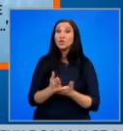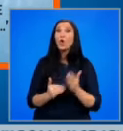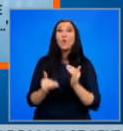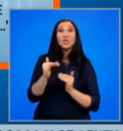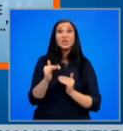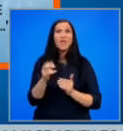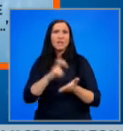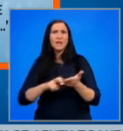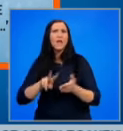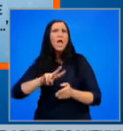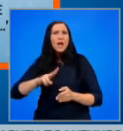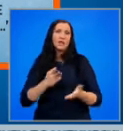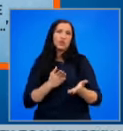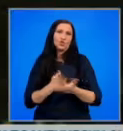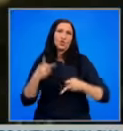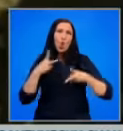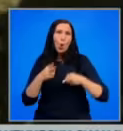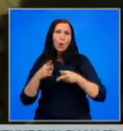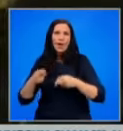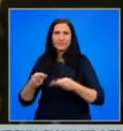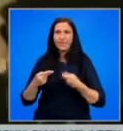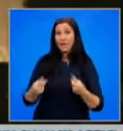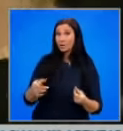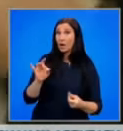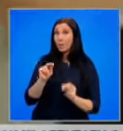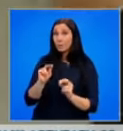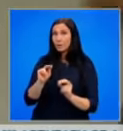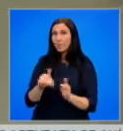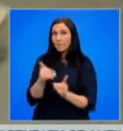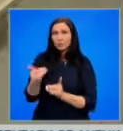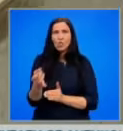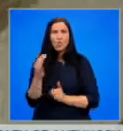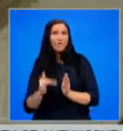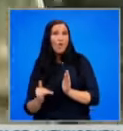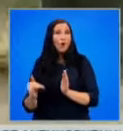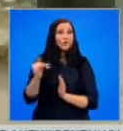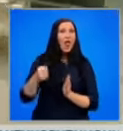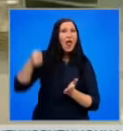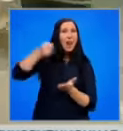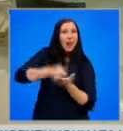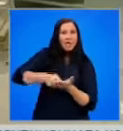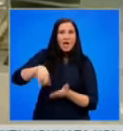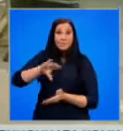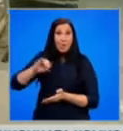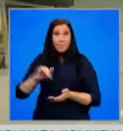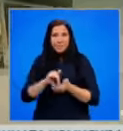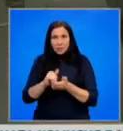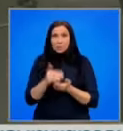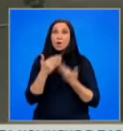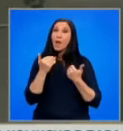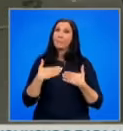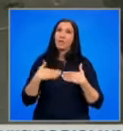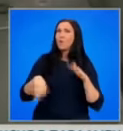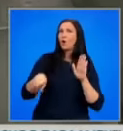или чрез урязване на разходите. Радев предупреди, че предстои ново увеличение на лихвите в Европейския съюз, като вече няма да